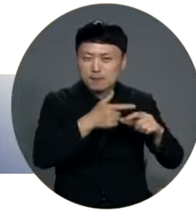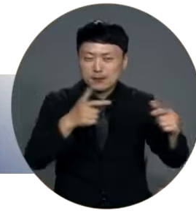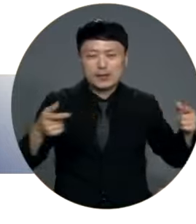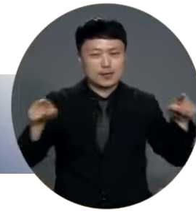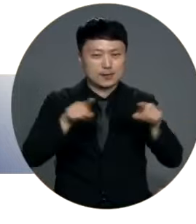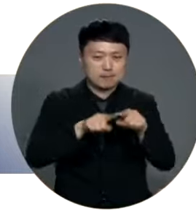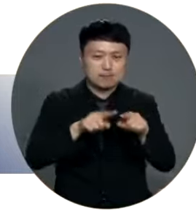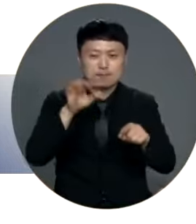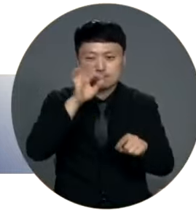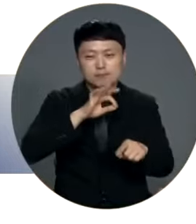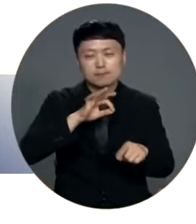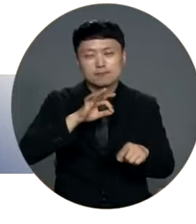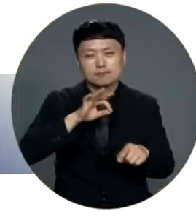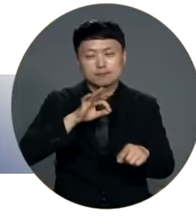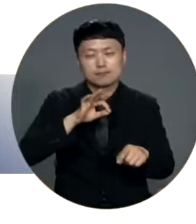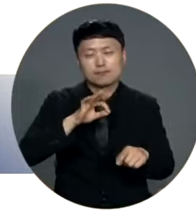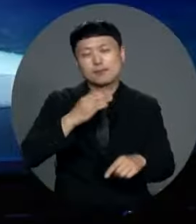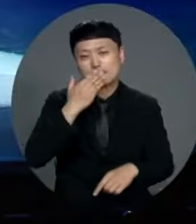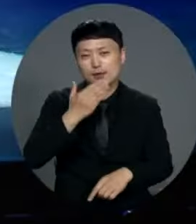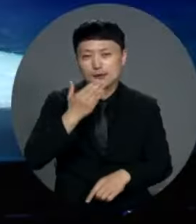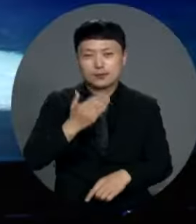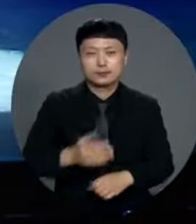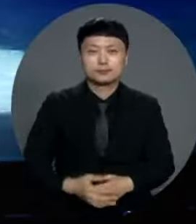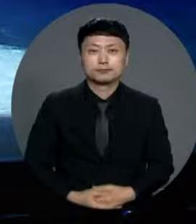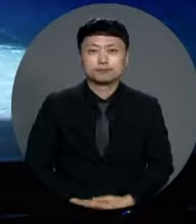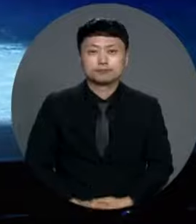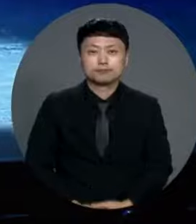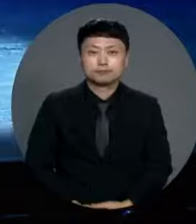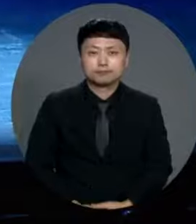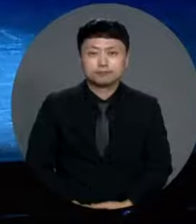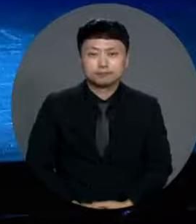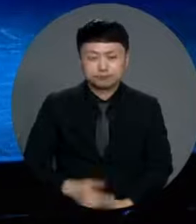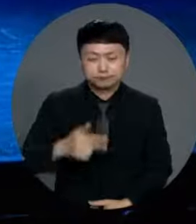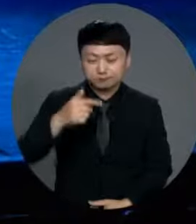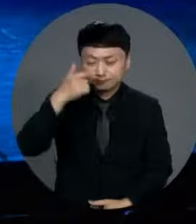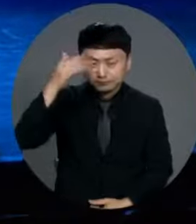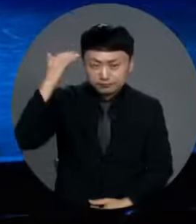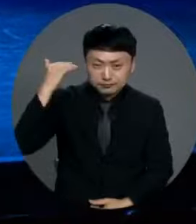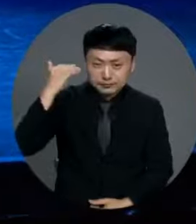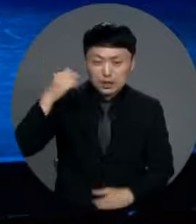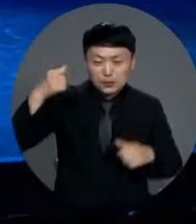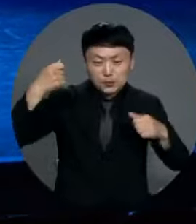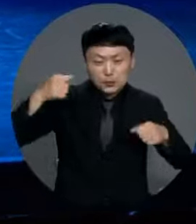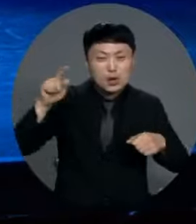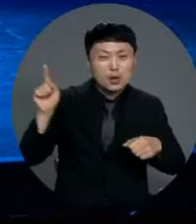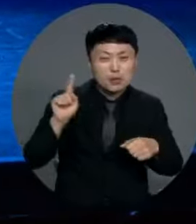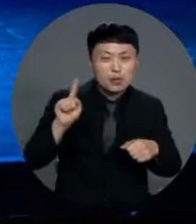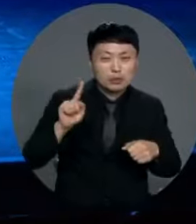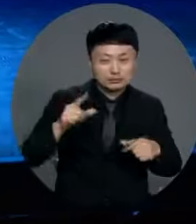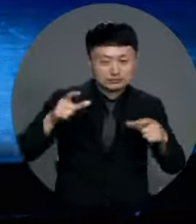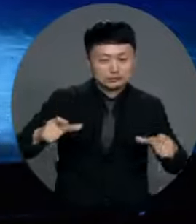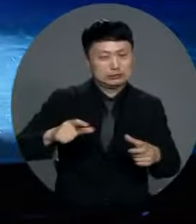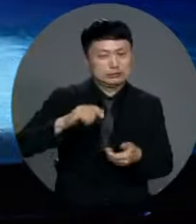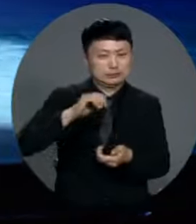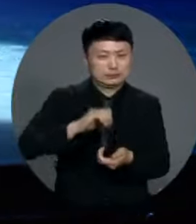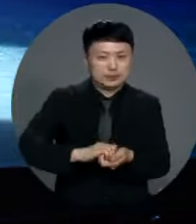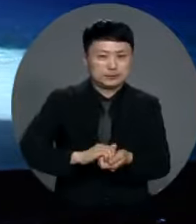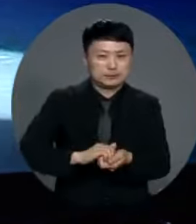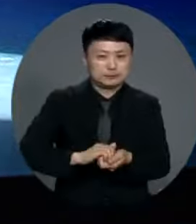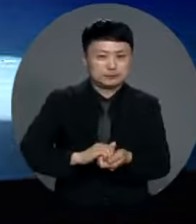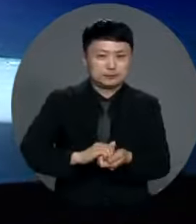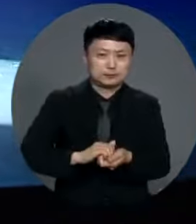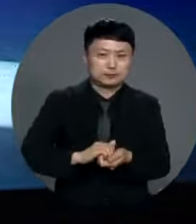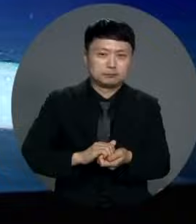시너지 효과를 좀 발휘할 수 있어서 발휘해가지고 예전 대구에서 만든 뮤지컬은 소재와 인물이 지역색을 벗어나지